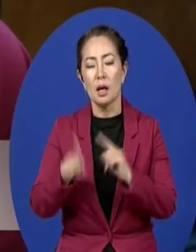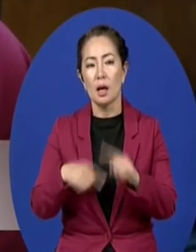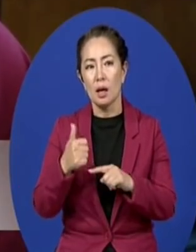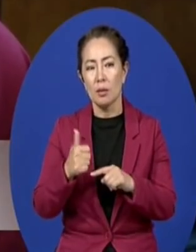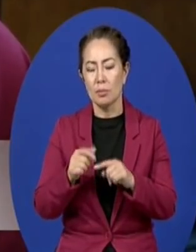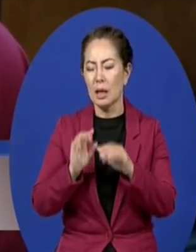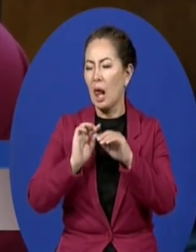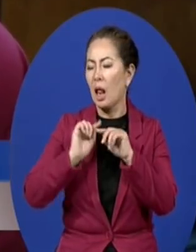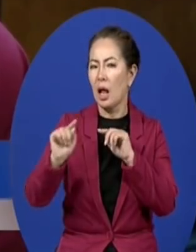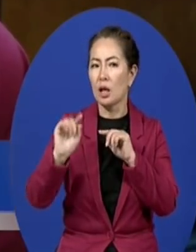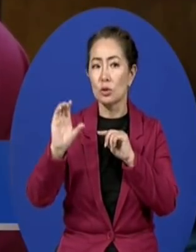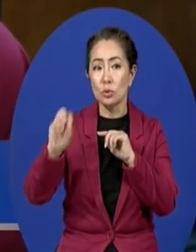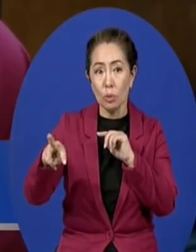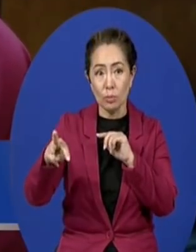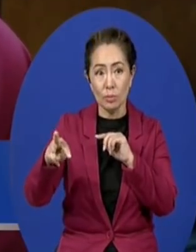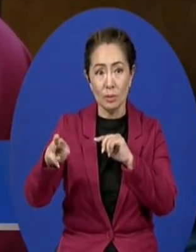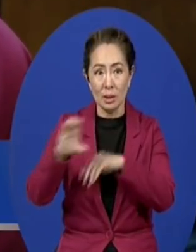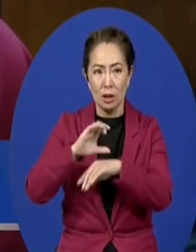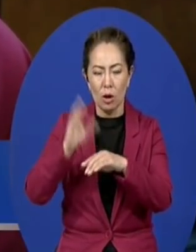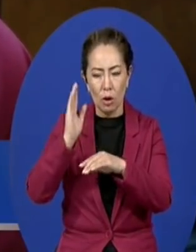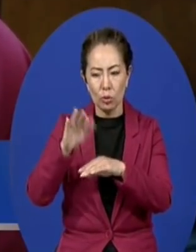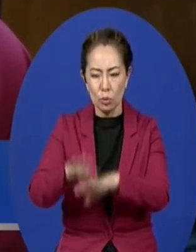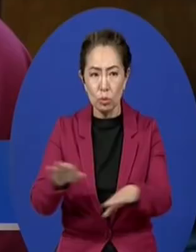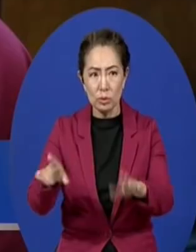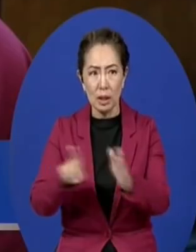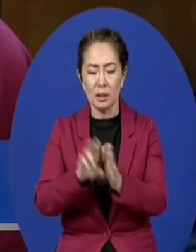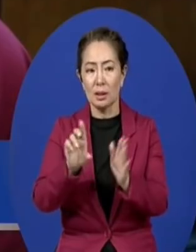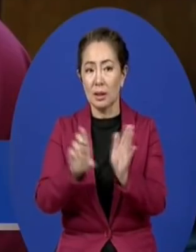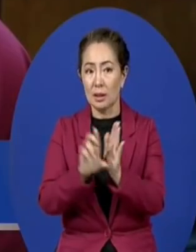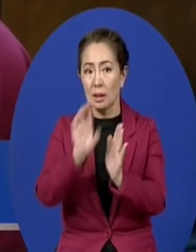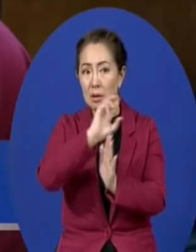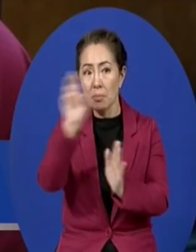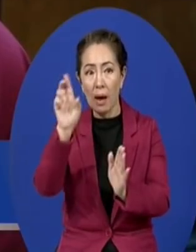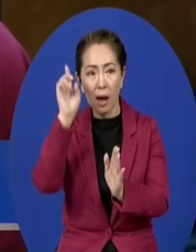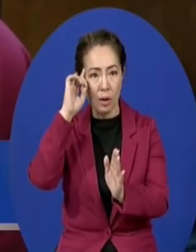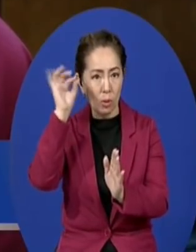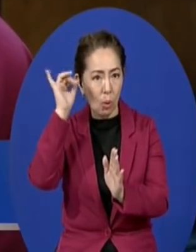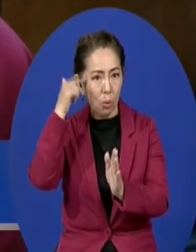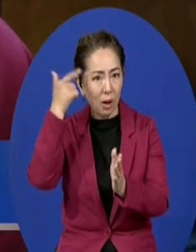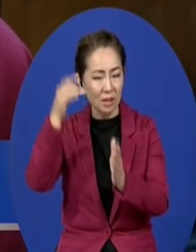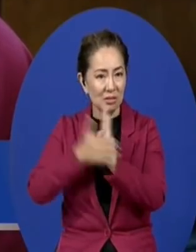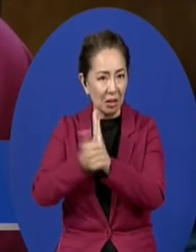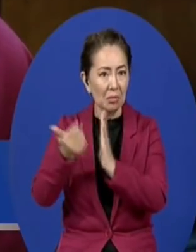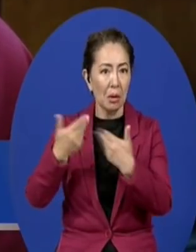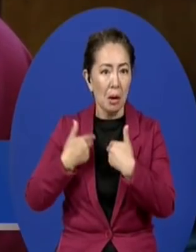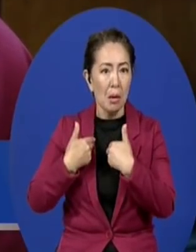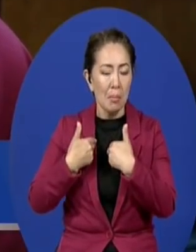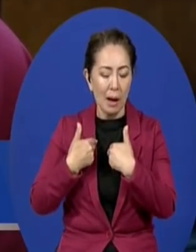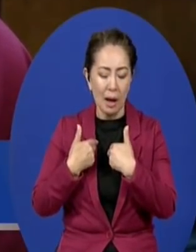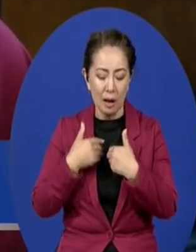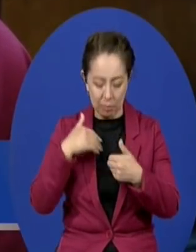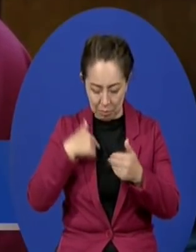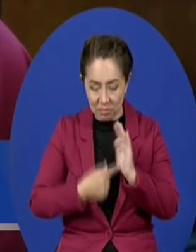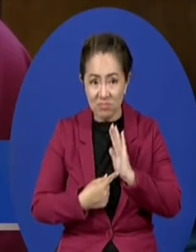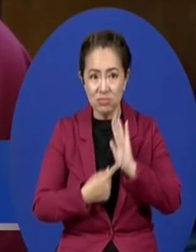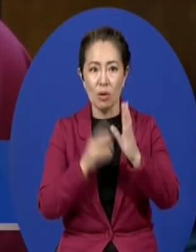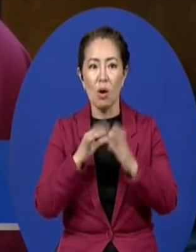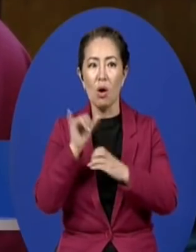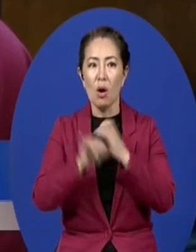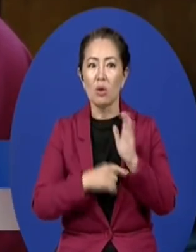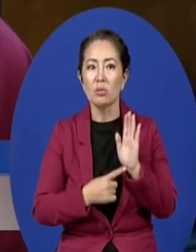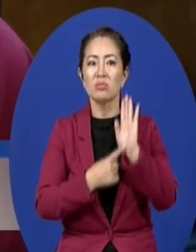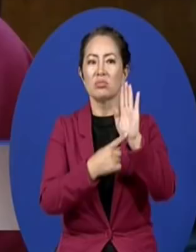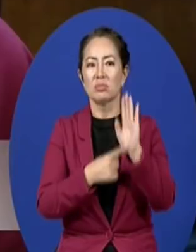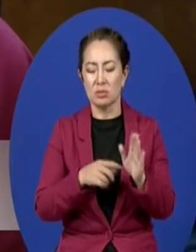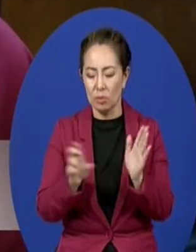хамгийн захын сумын хүүхэд хүртэл байгалаас үүгдсэн оюуныхаа чадвархийг олон улсад өргөх тийм боломжийг бид